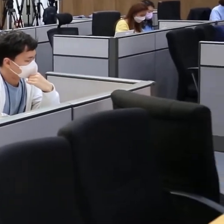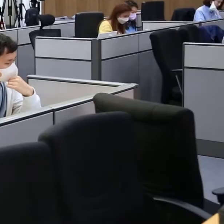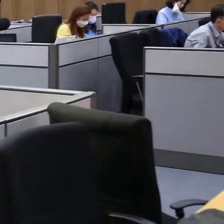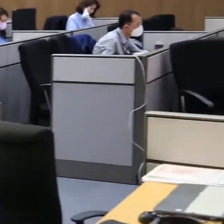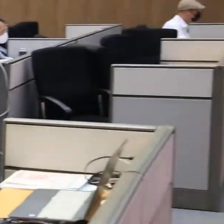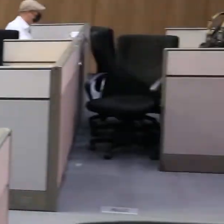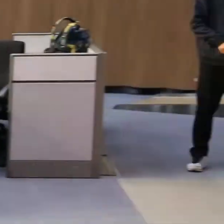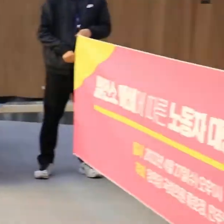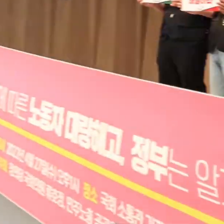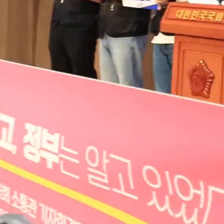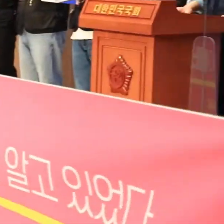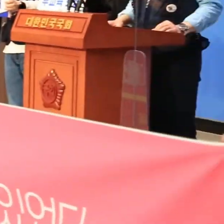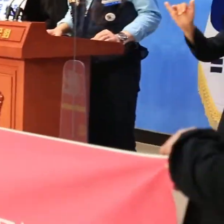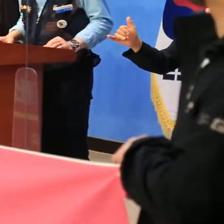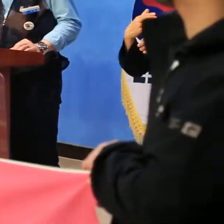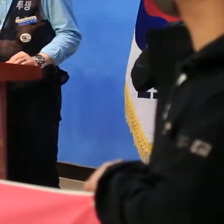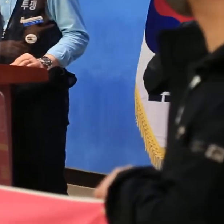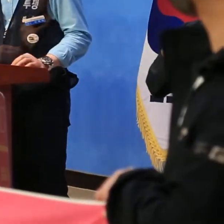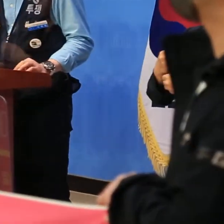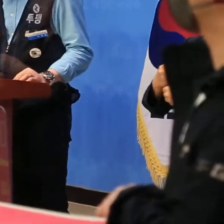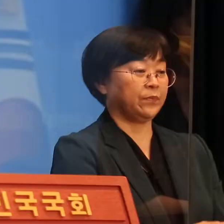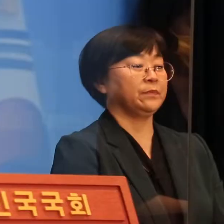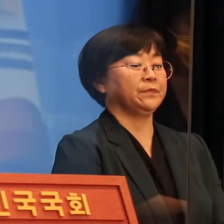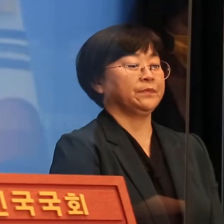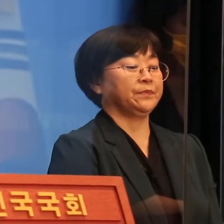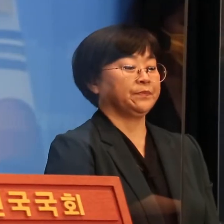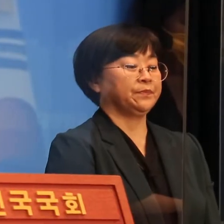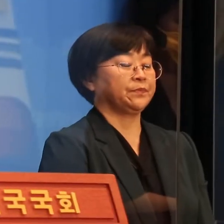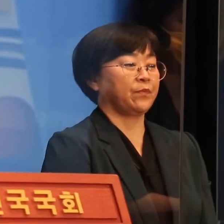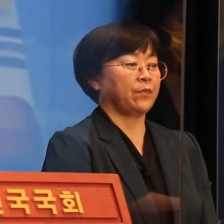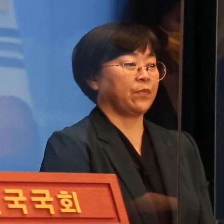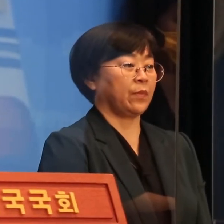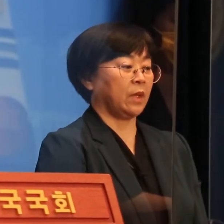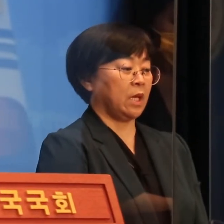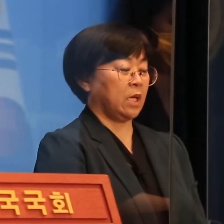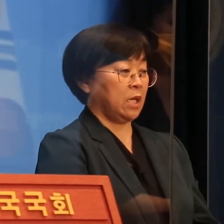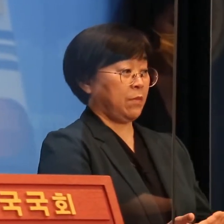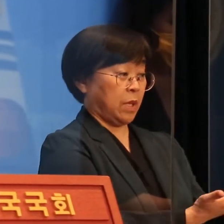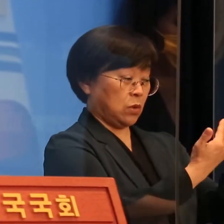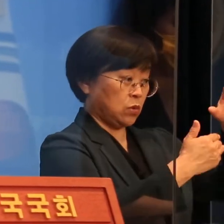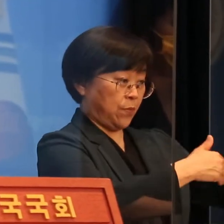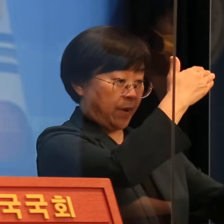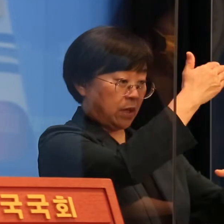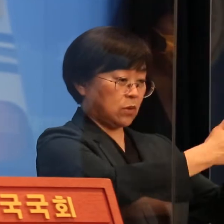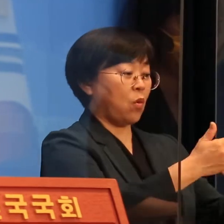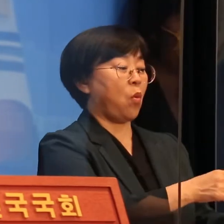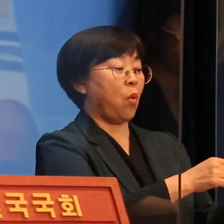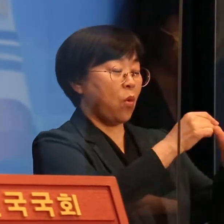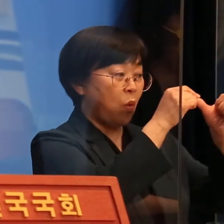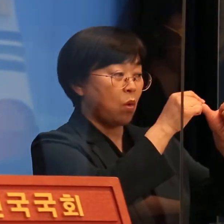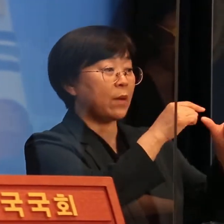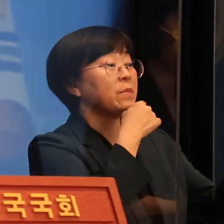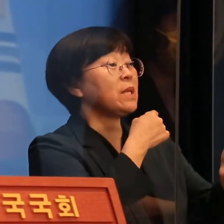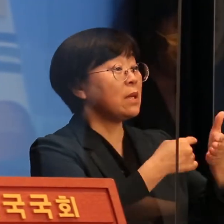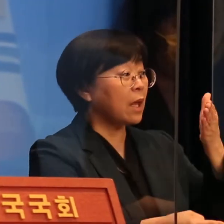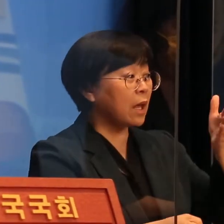함께 국민에게 안정적으로 전기를 생산한 석탄화력 발전소 폐쇄가 고용에 미치는